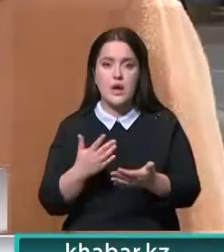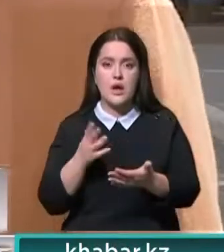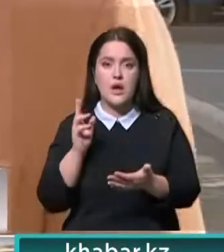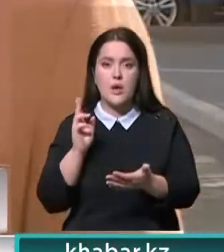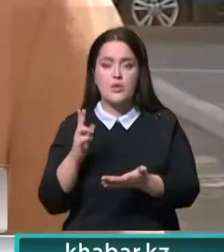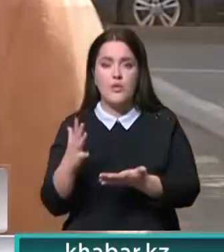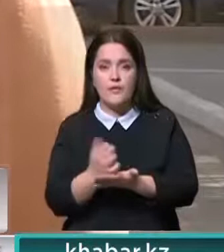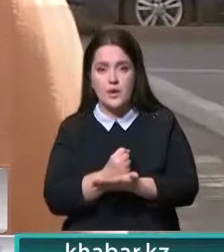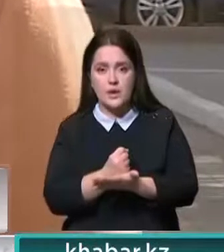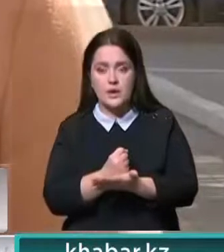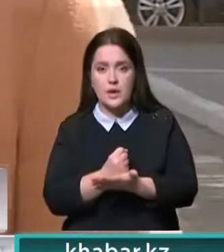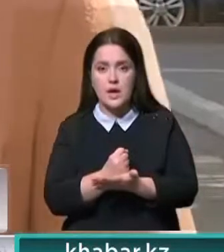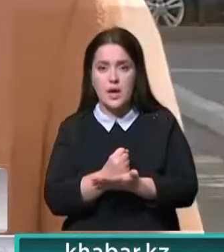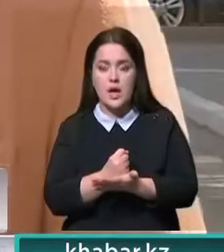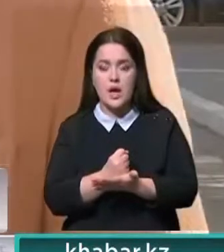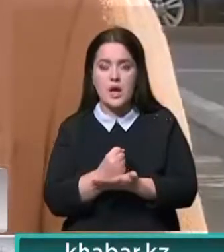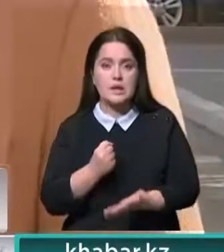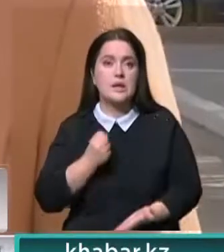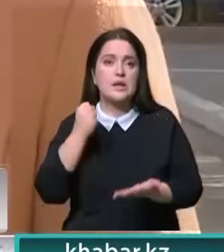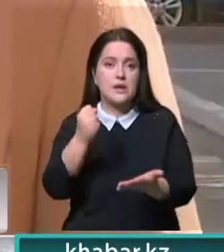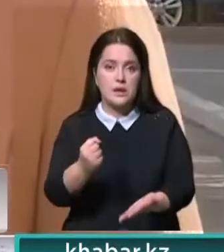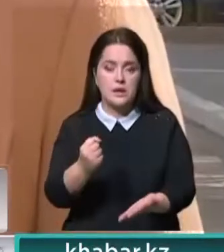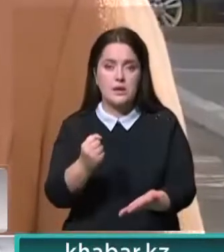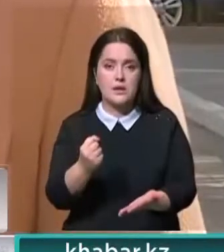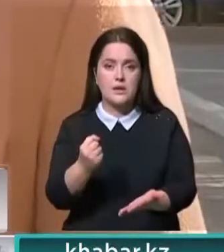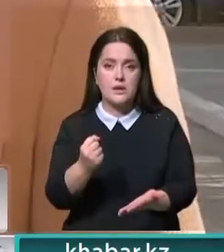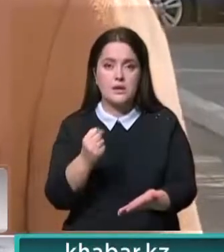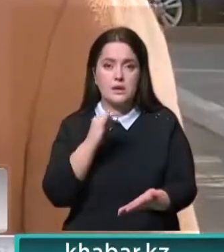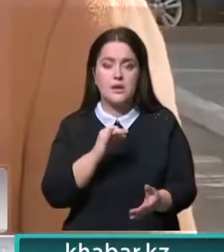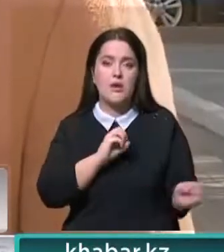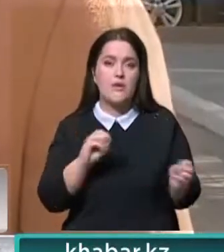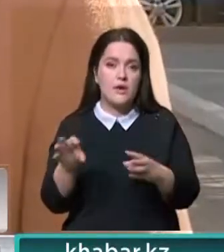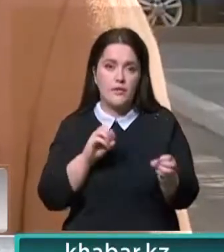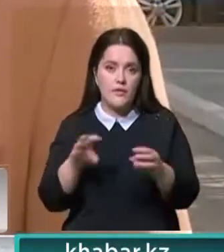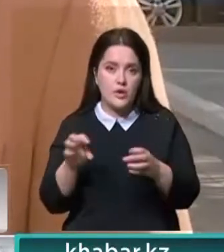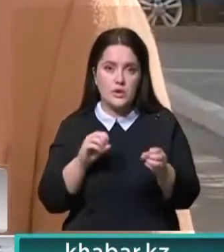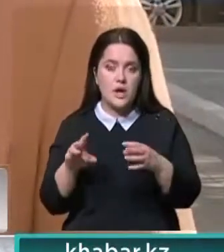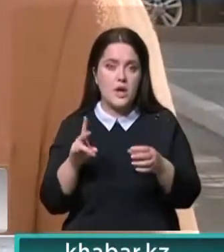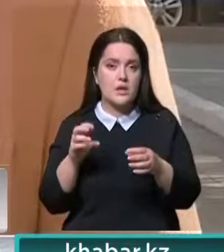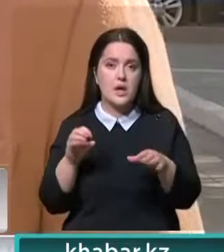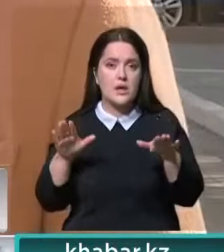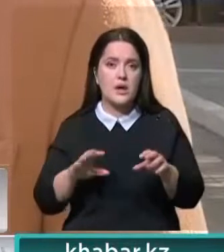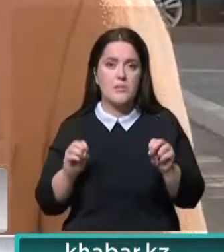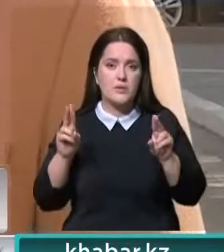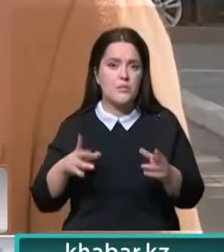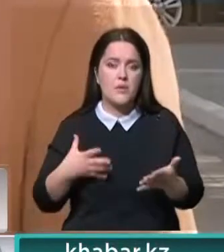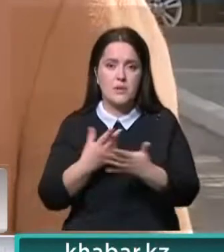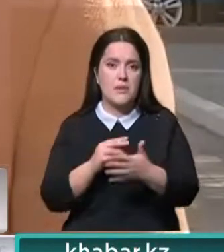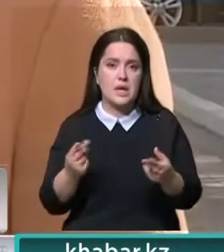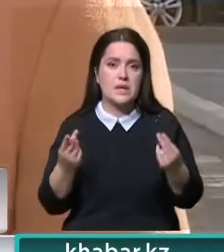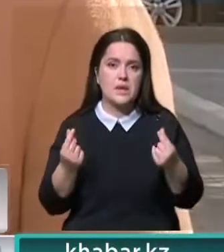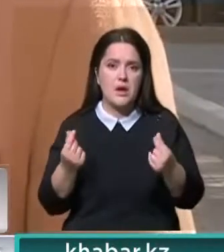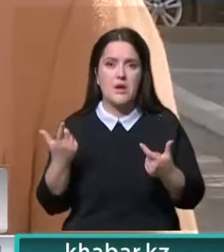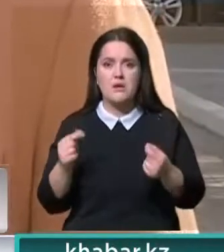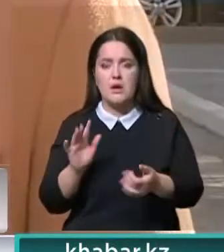выигрывают тендеры, возможно, и вывозят не на полигон, чтобы не платить деньги, а где-то